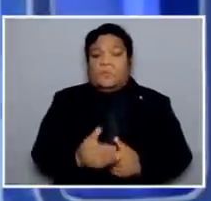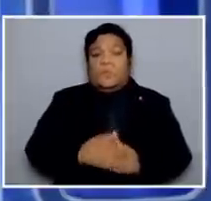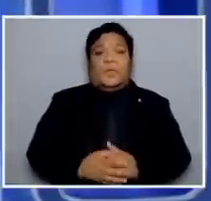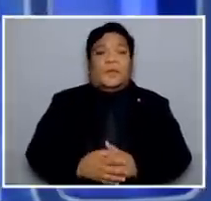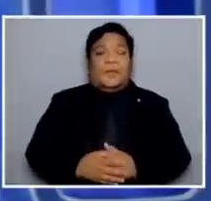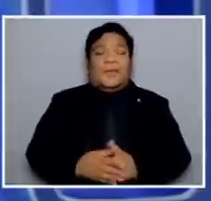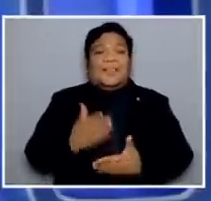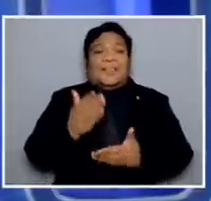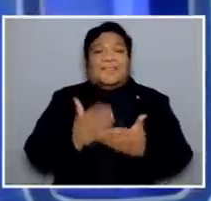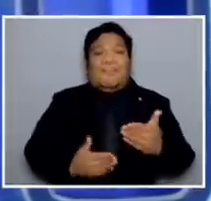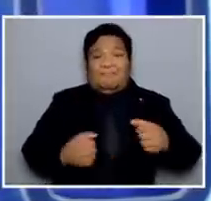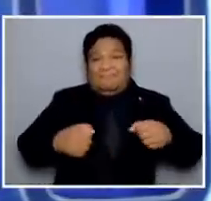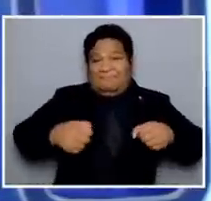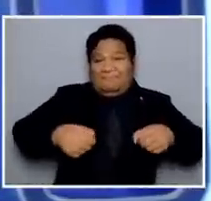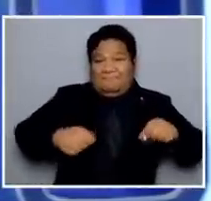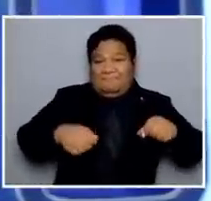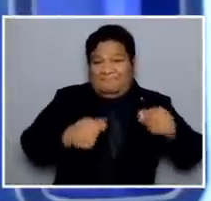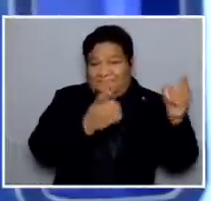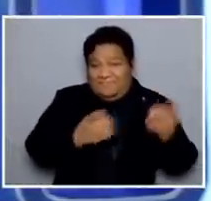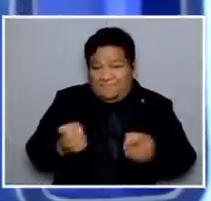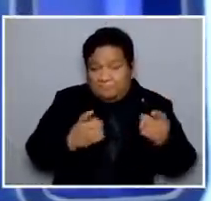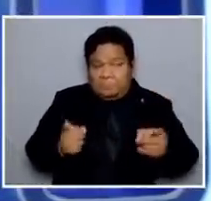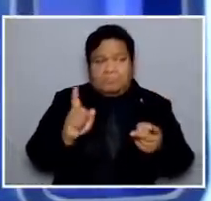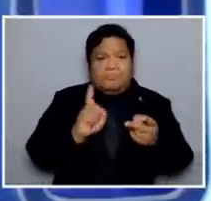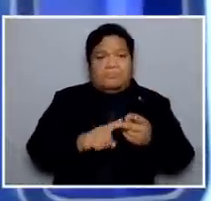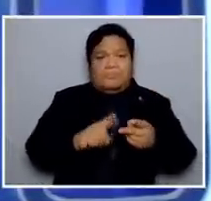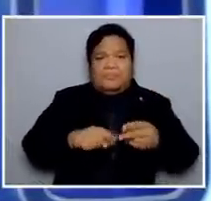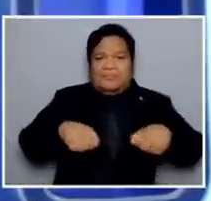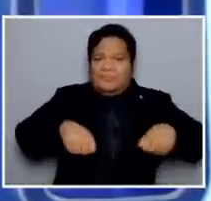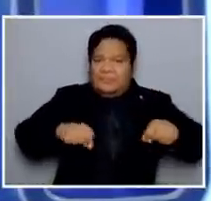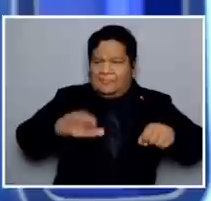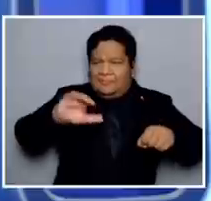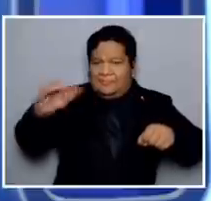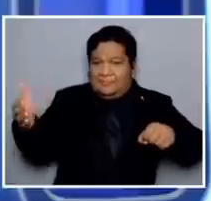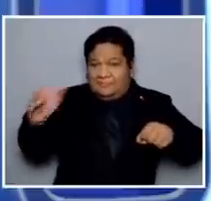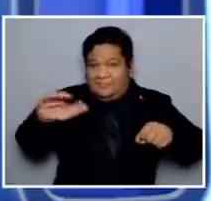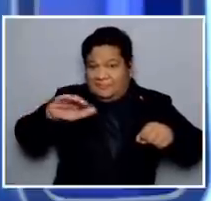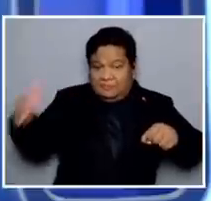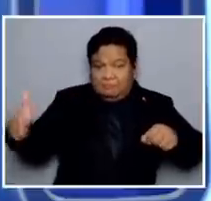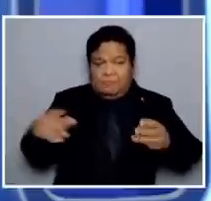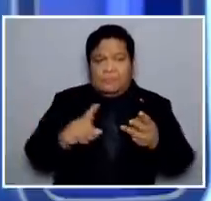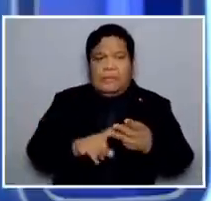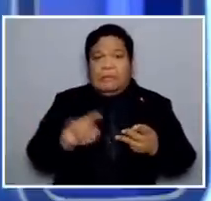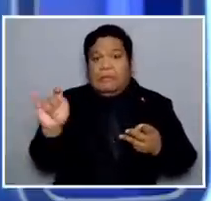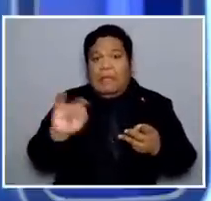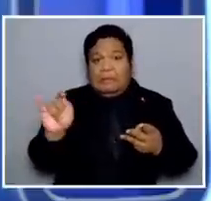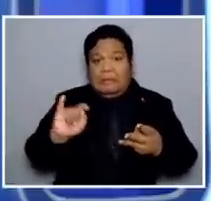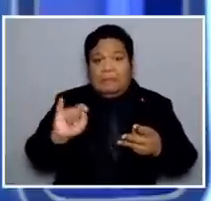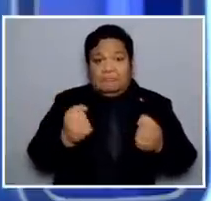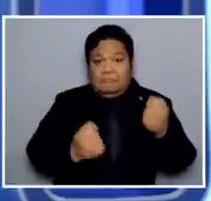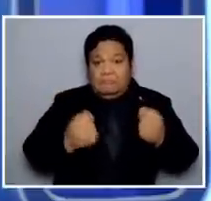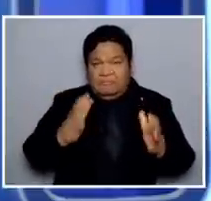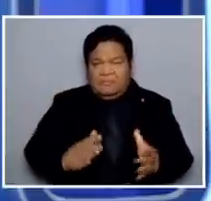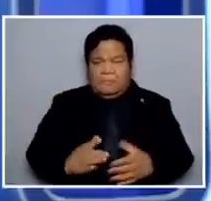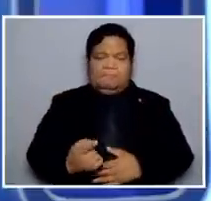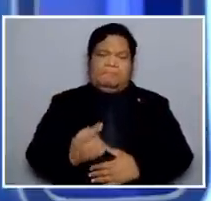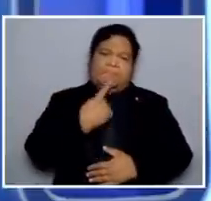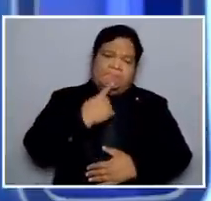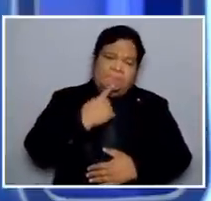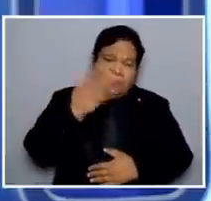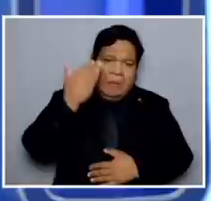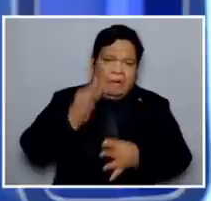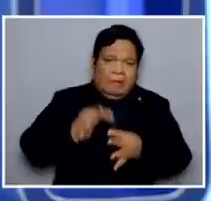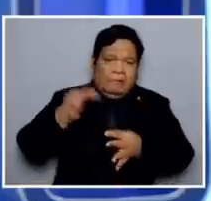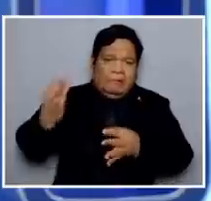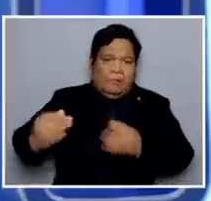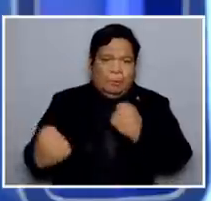pati tricycle at taxi drivers sa pagkakaantalan ng ayuda ng gobyerno sa harap ng pagsirit ng presyo ng petrolyo.